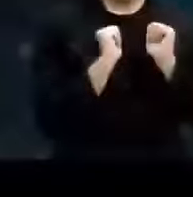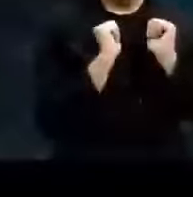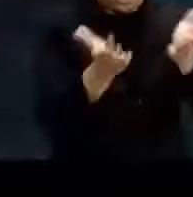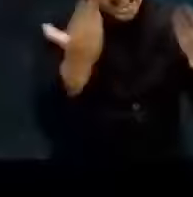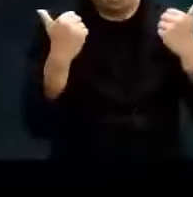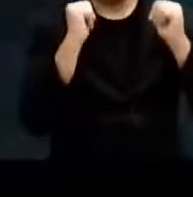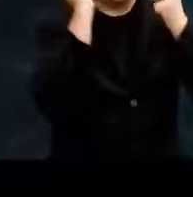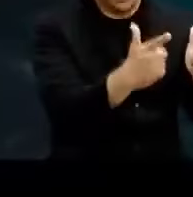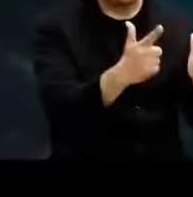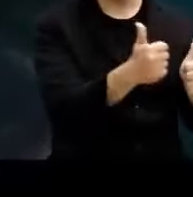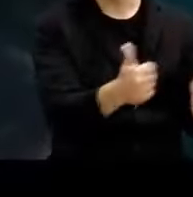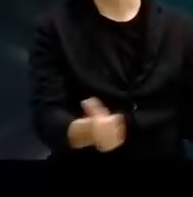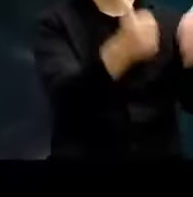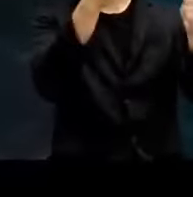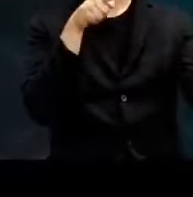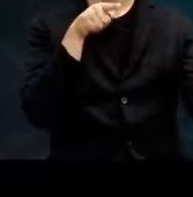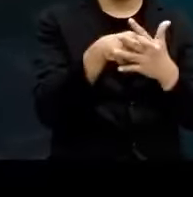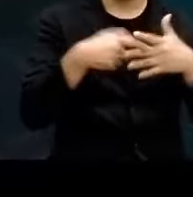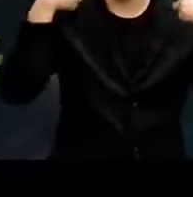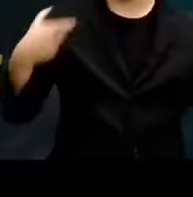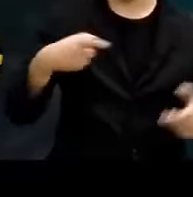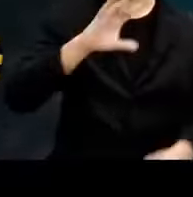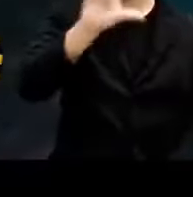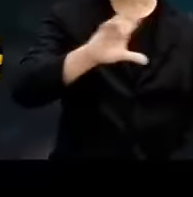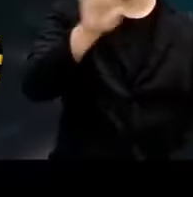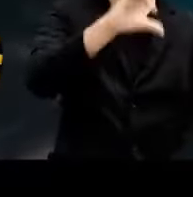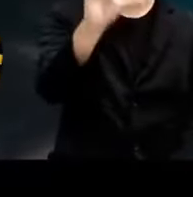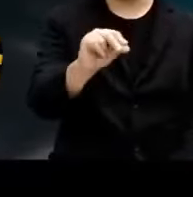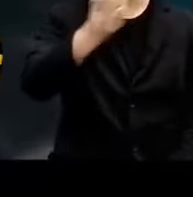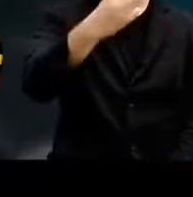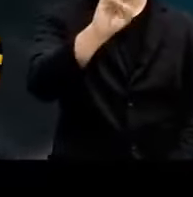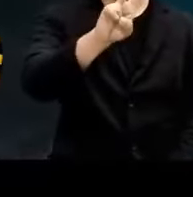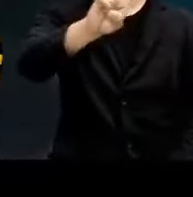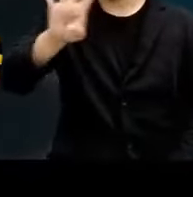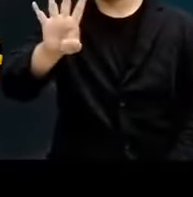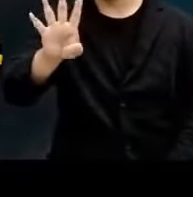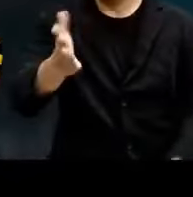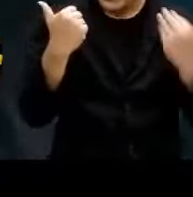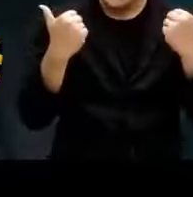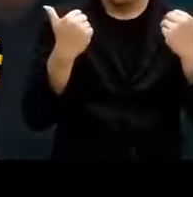Ayo daftar dan sukseskan Pilgub Jabar 2024!